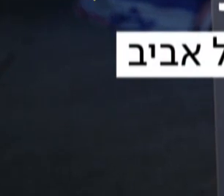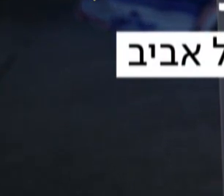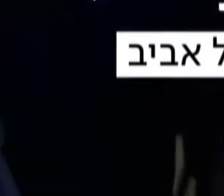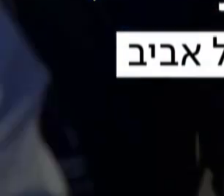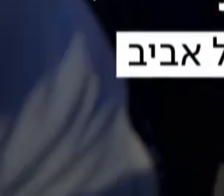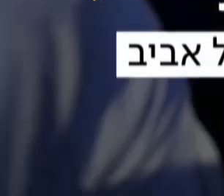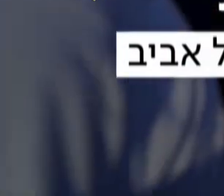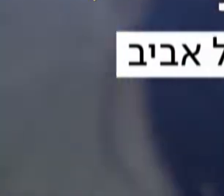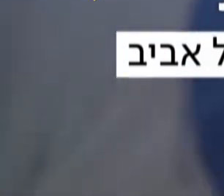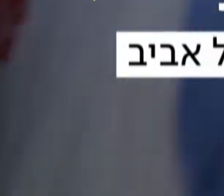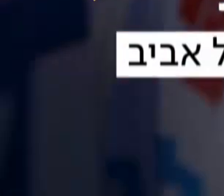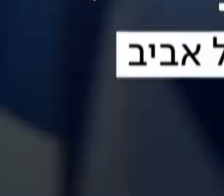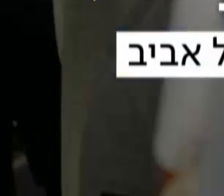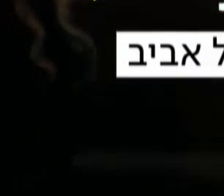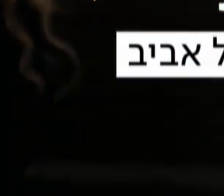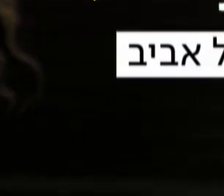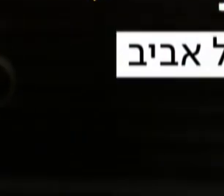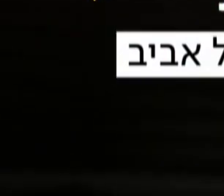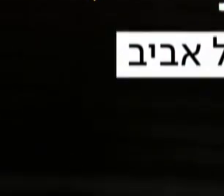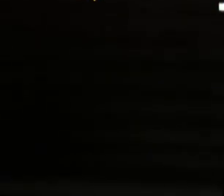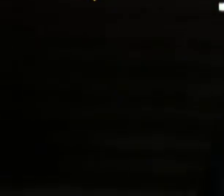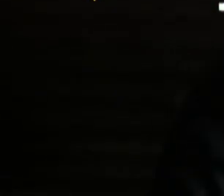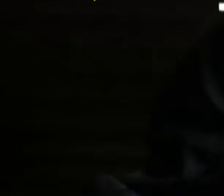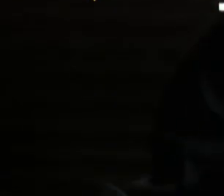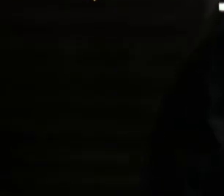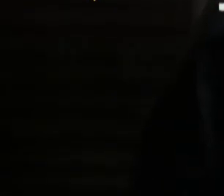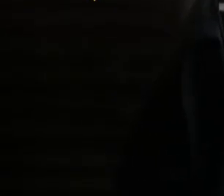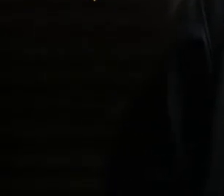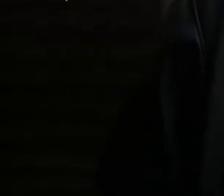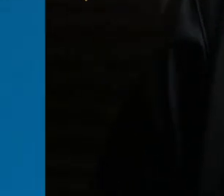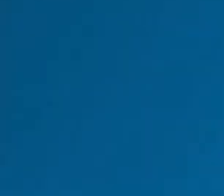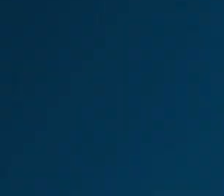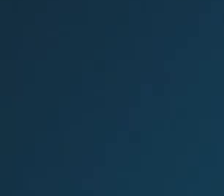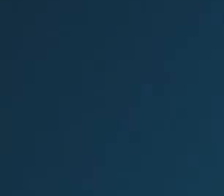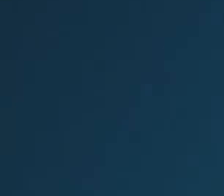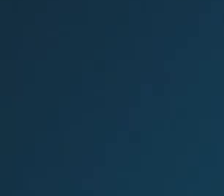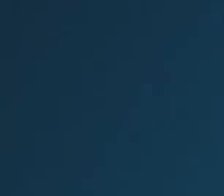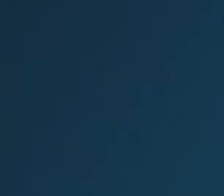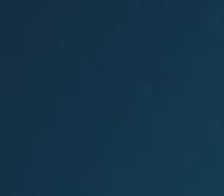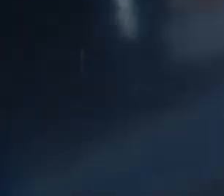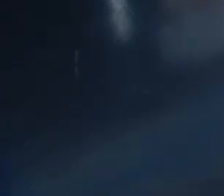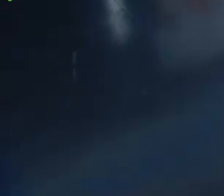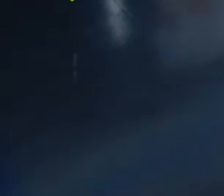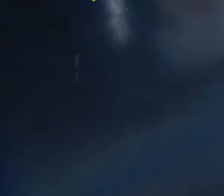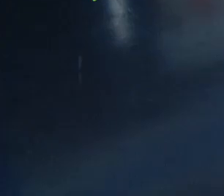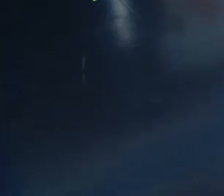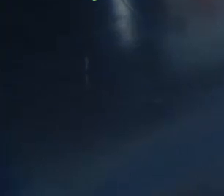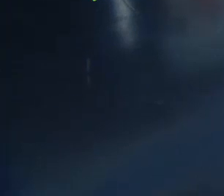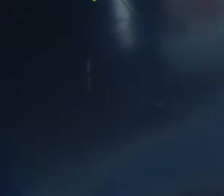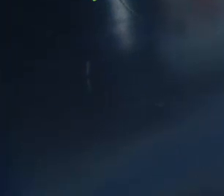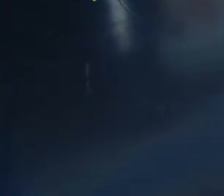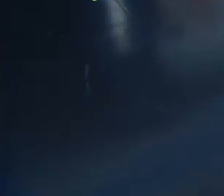את התוצאות של הבחירות, אתה רואה שמחוץ לתל אביב, מפלגת העבודה לא קיימת. חדשות הערב